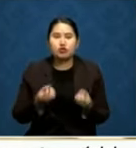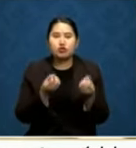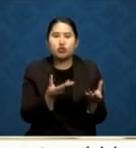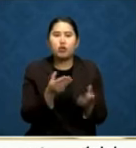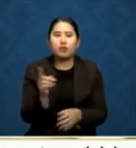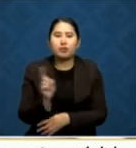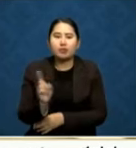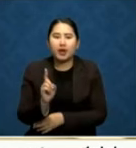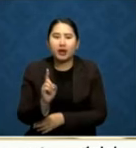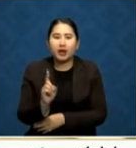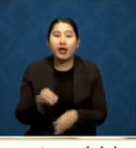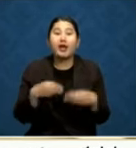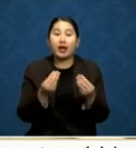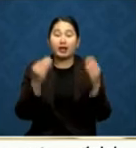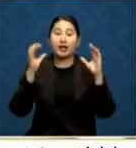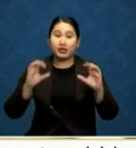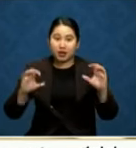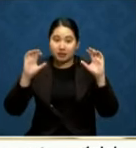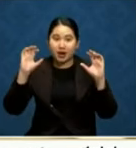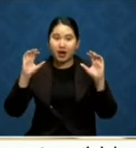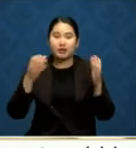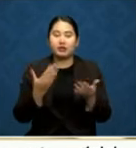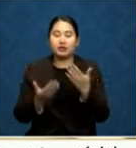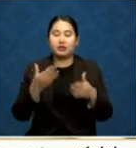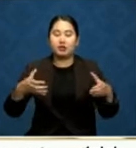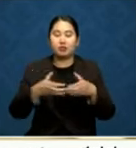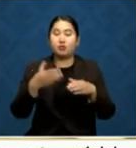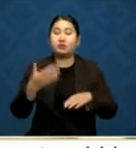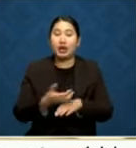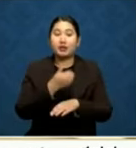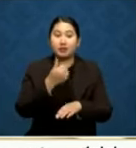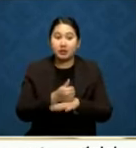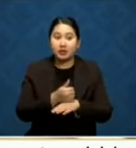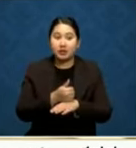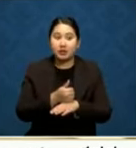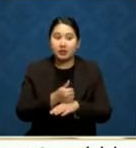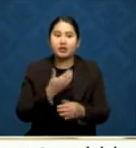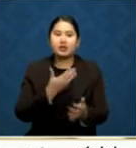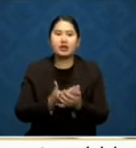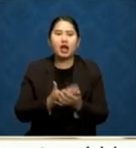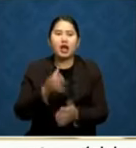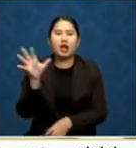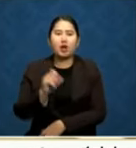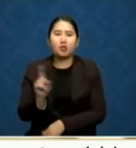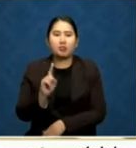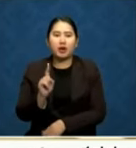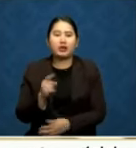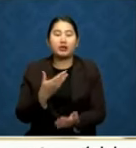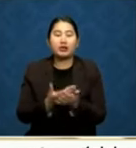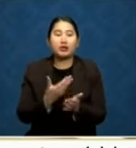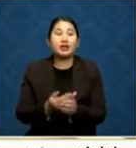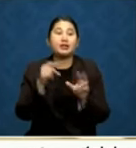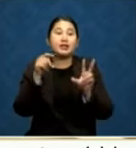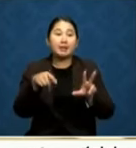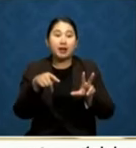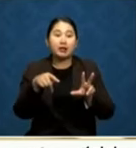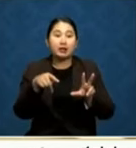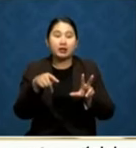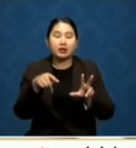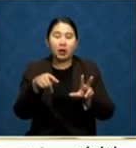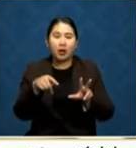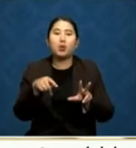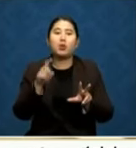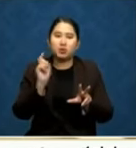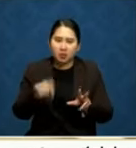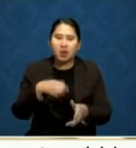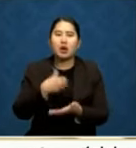ativeไปให้รัฐบาหอพักกเมืองที่ทุกพักที่ต้องการจะเอาเงินมาจากไหน้บำนานสามทับาทท่